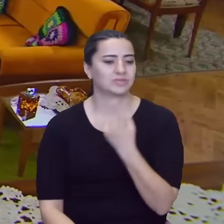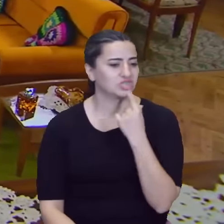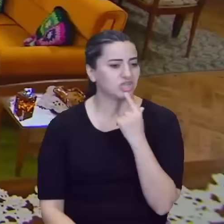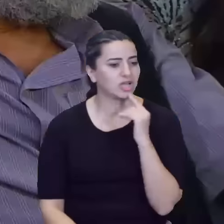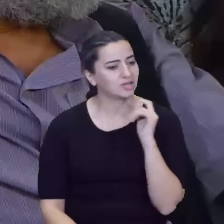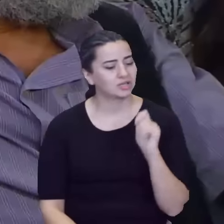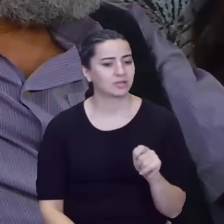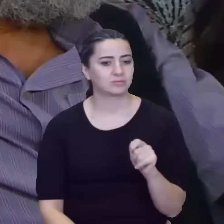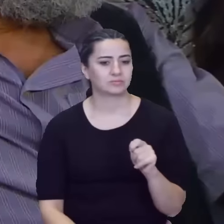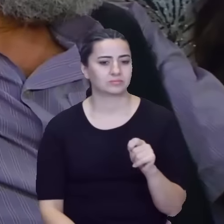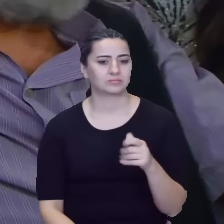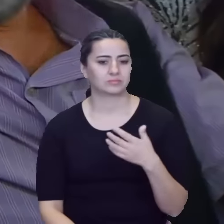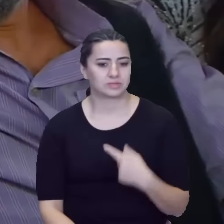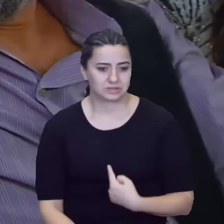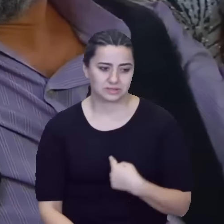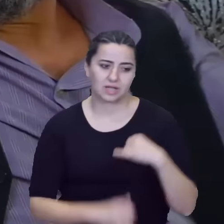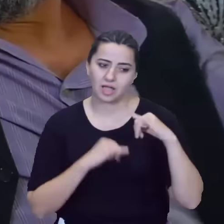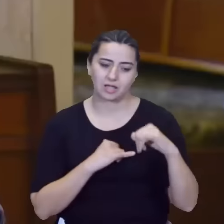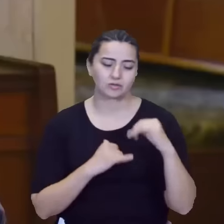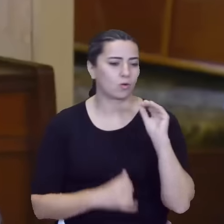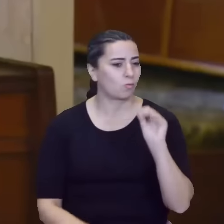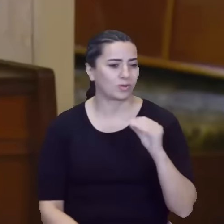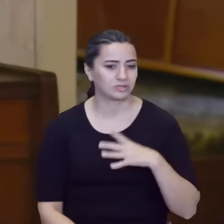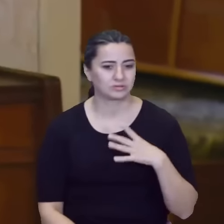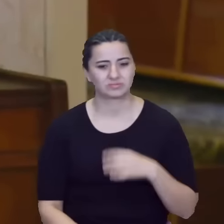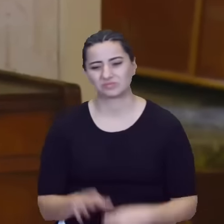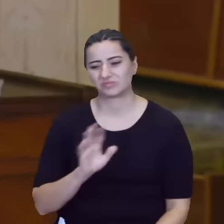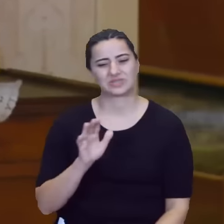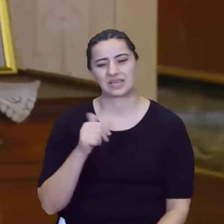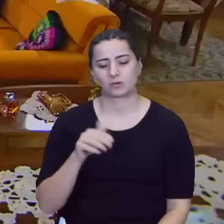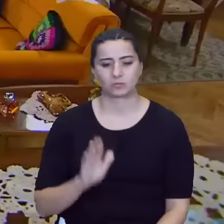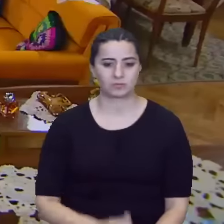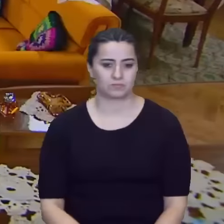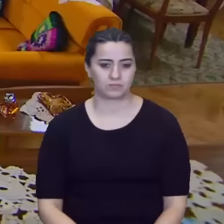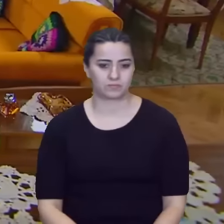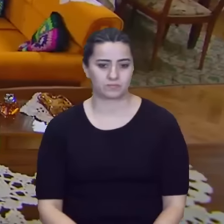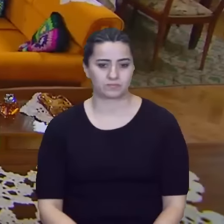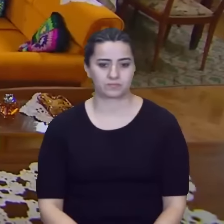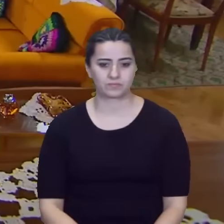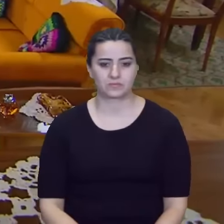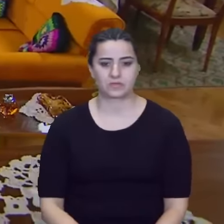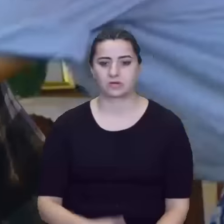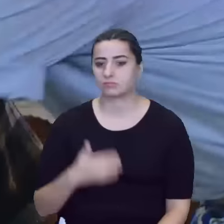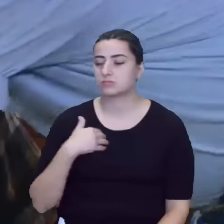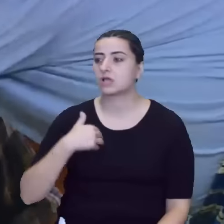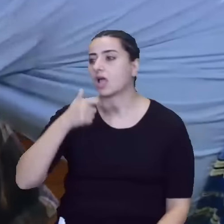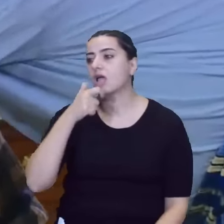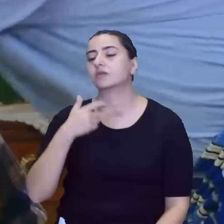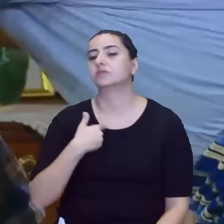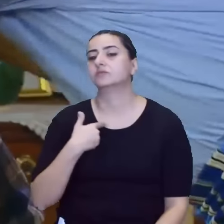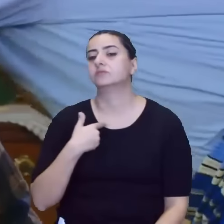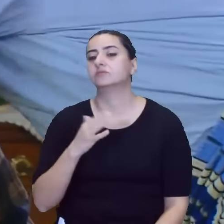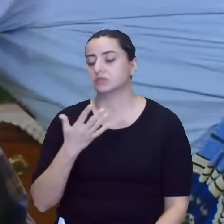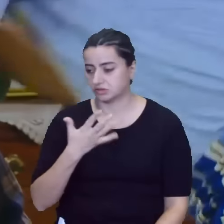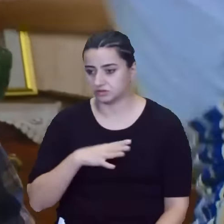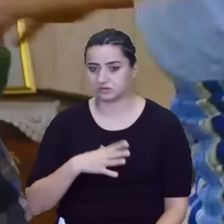şekerli diyecektim. Yani bütün hislerimiz aynı. Öpeceğim Fethi, ya öpeceğim. Hiç gerek yok ya. Canım öpeceğim. Ya biz de varız ya. Biz de içelim. İçelim değil